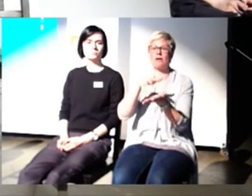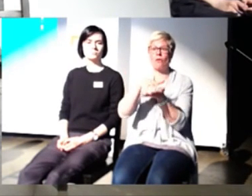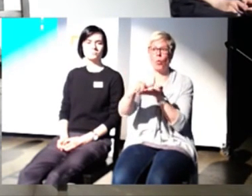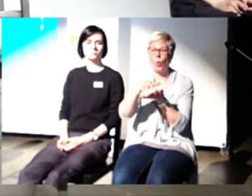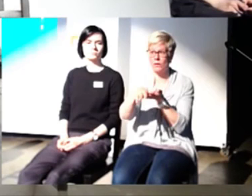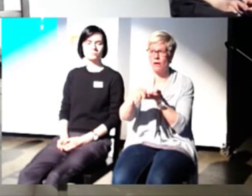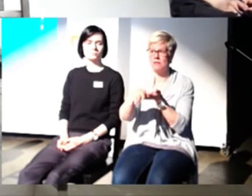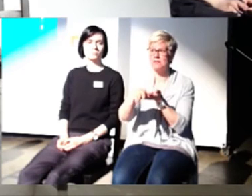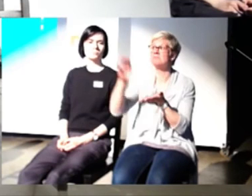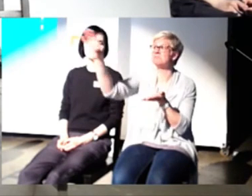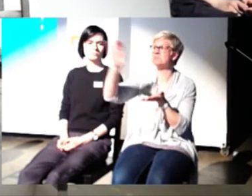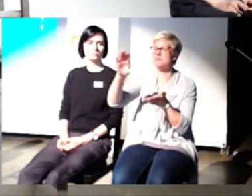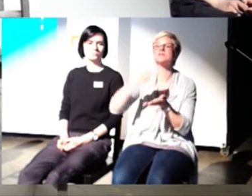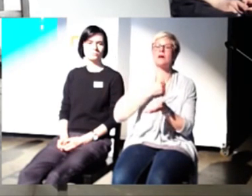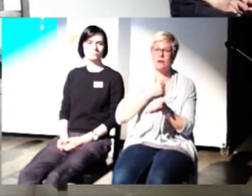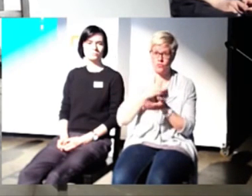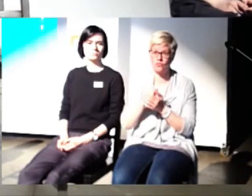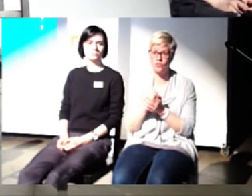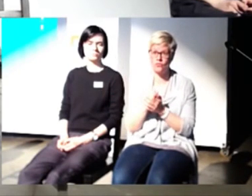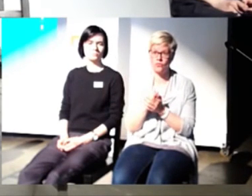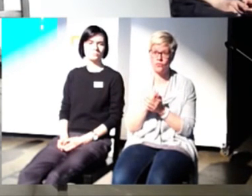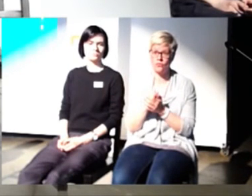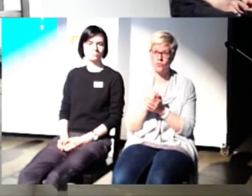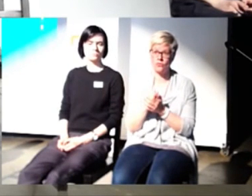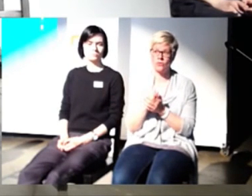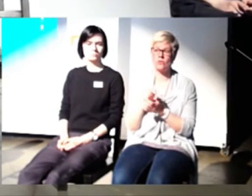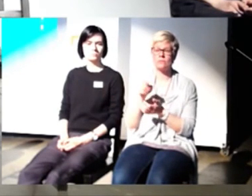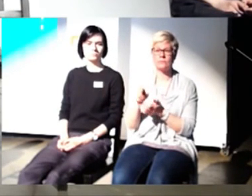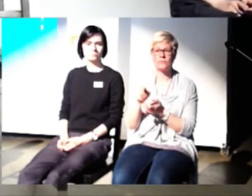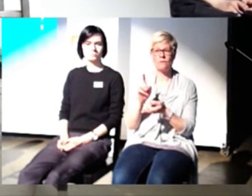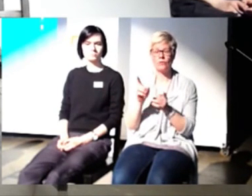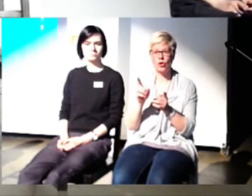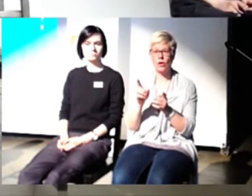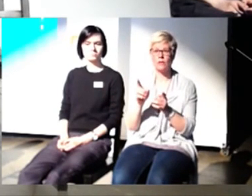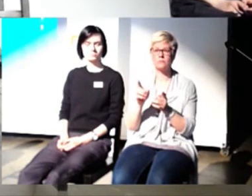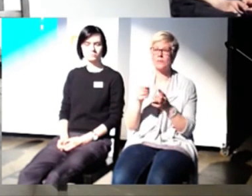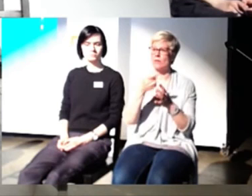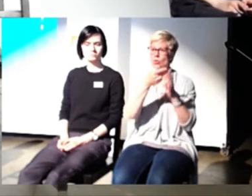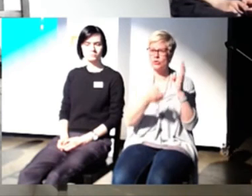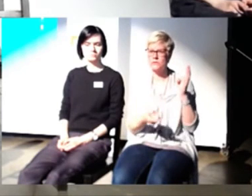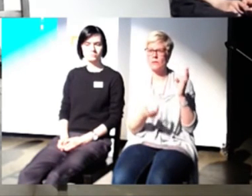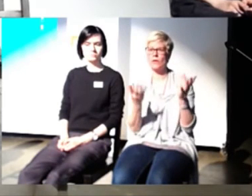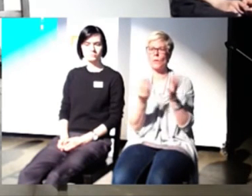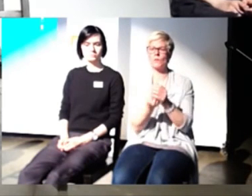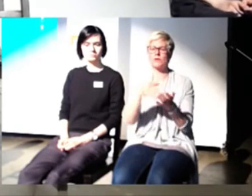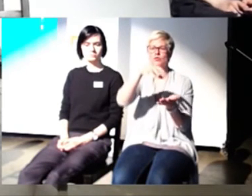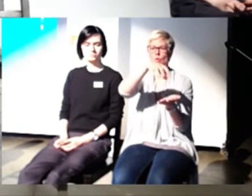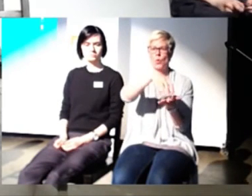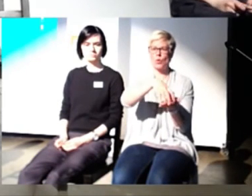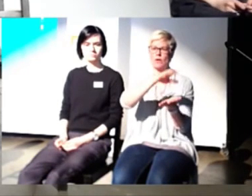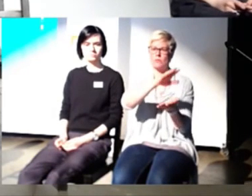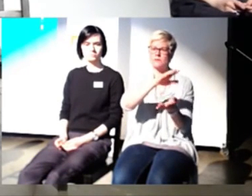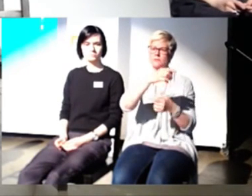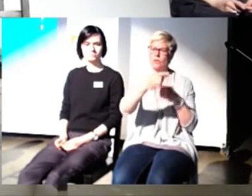katettua. Eli se olisi kuitenkin se semmoinen, mikä monessa muussa yhteiskunnan toiminnassa